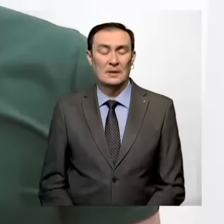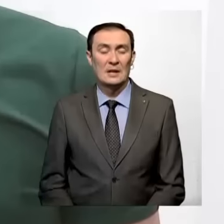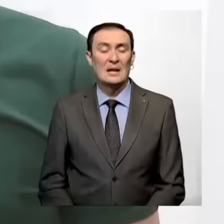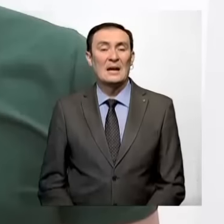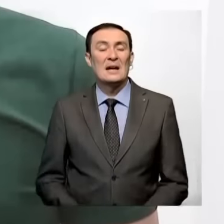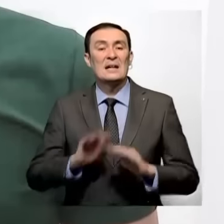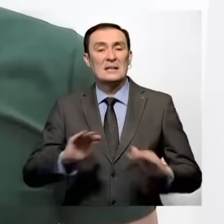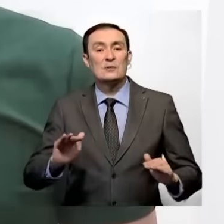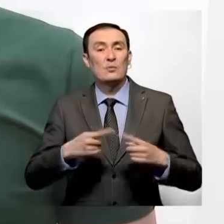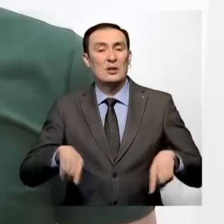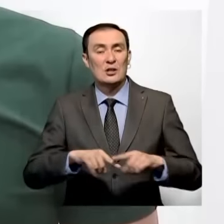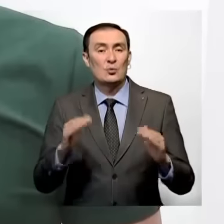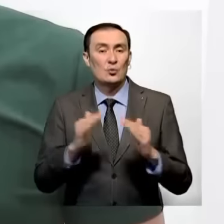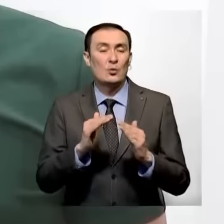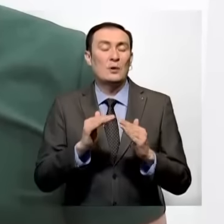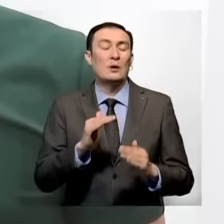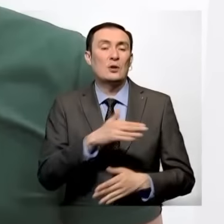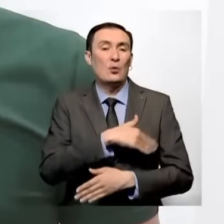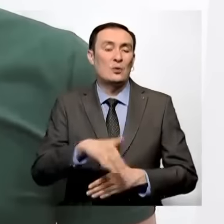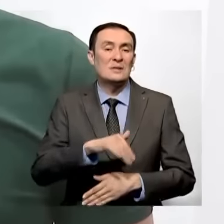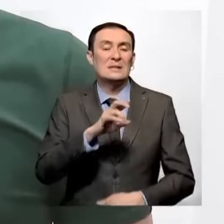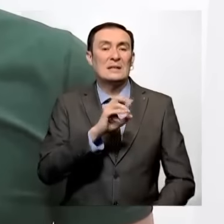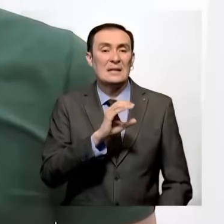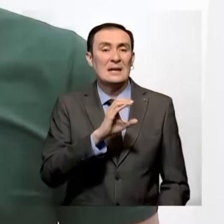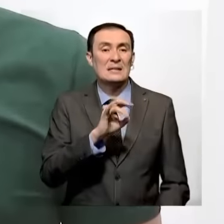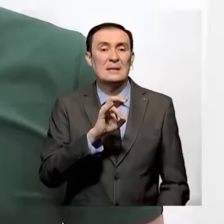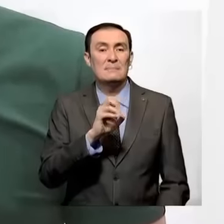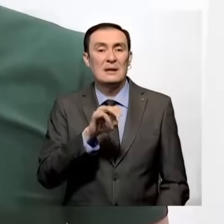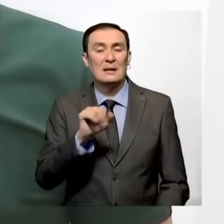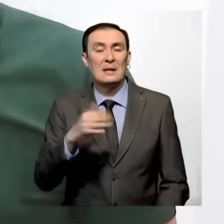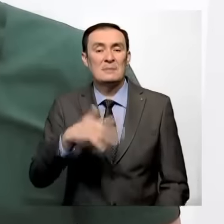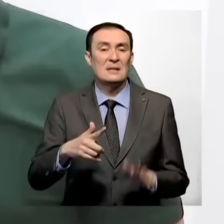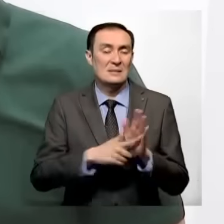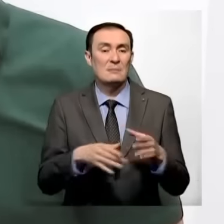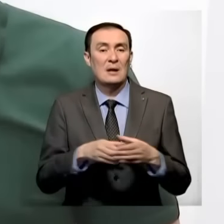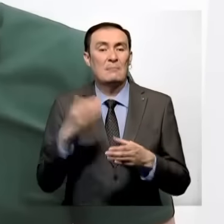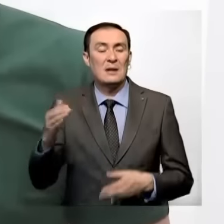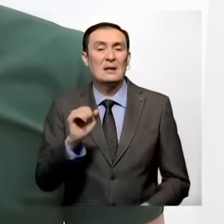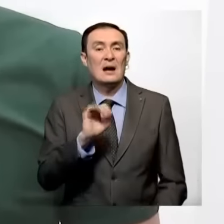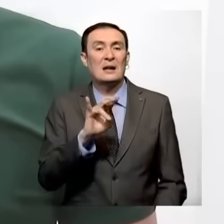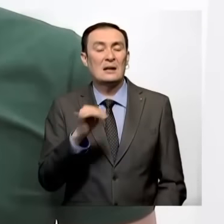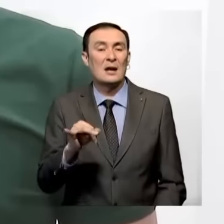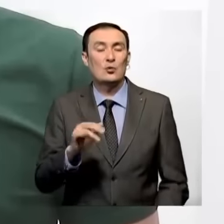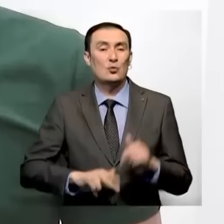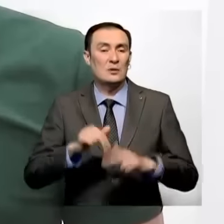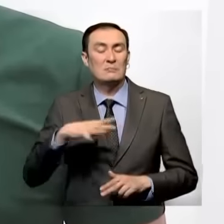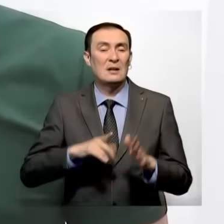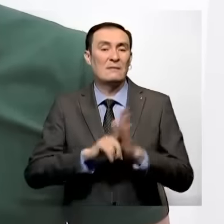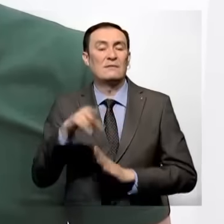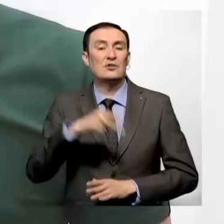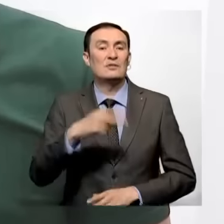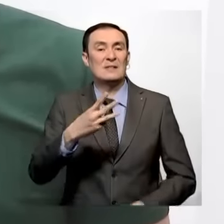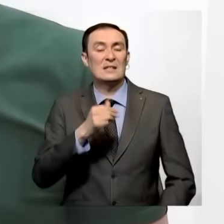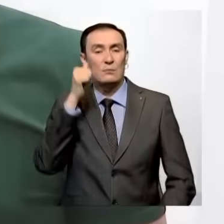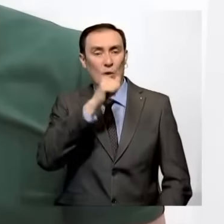Детскую площадку во дворе дома Есимберлина 57 строила ТО компания «Арнайы Құрылыс». Работы начали в